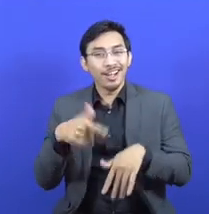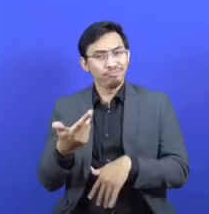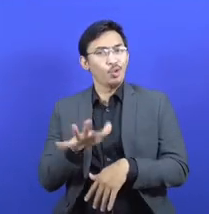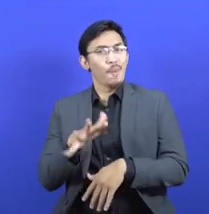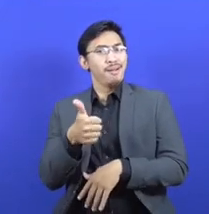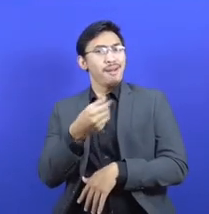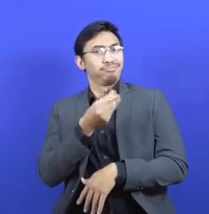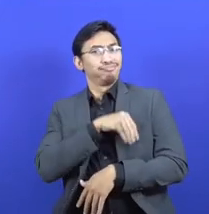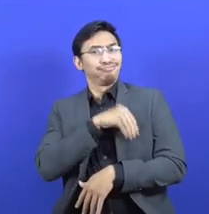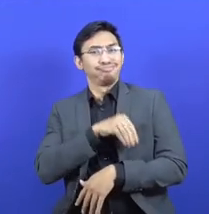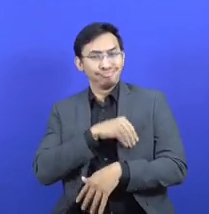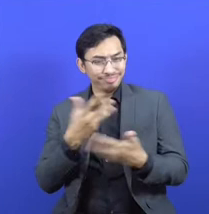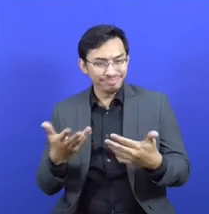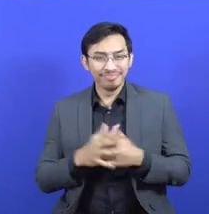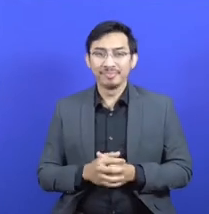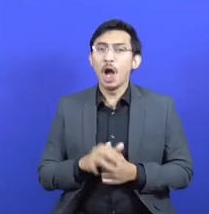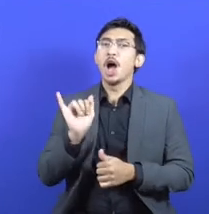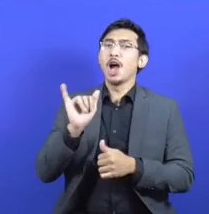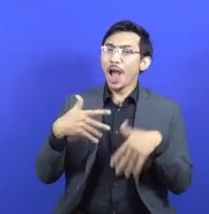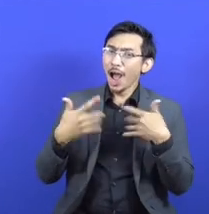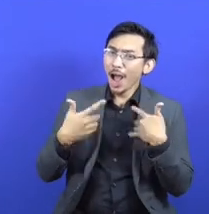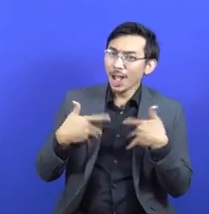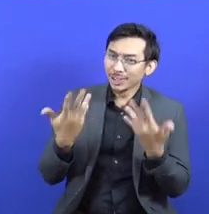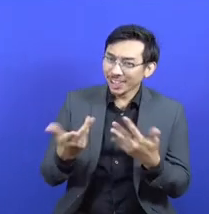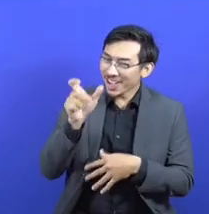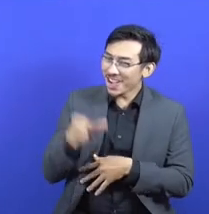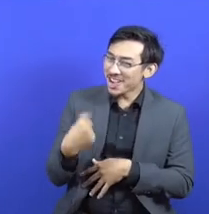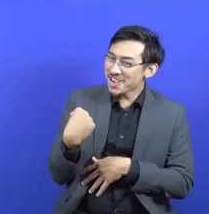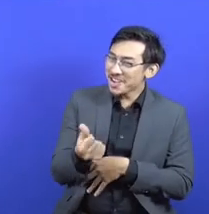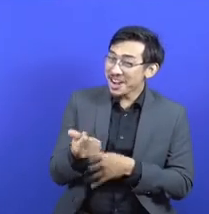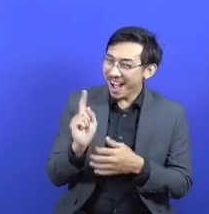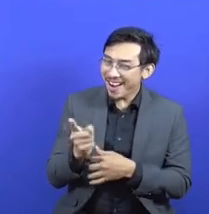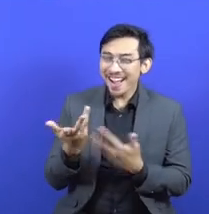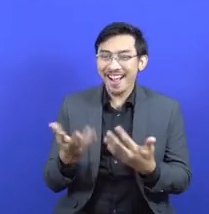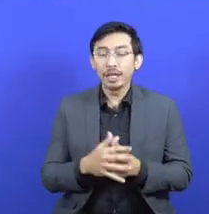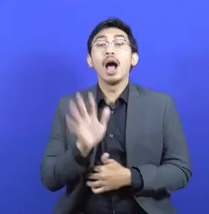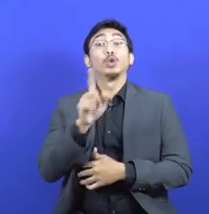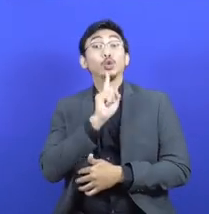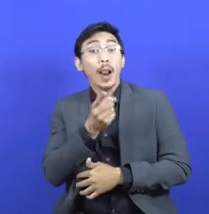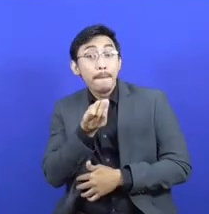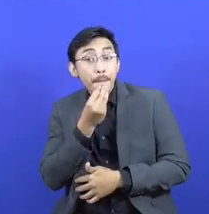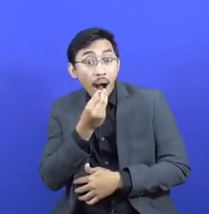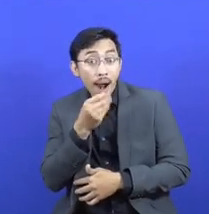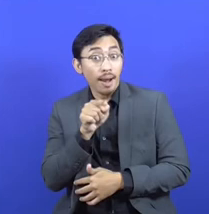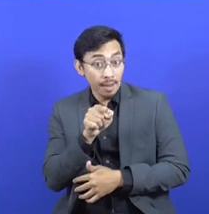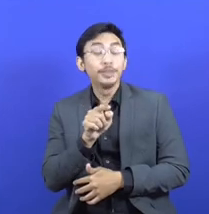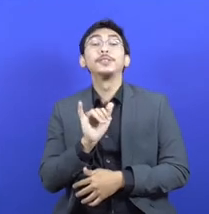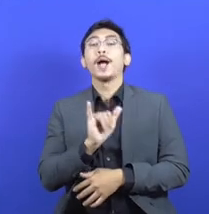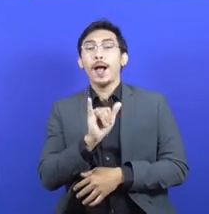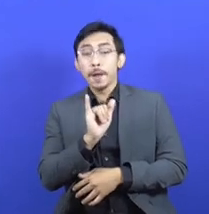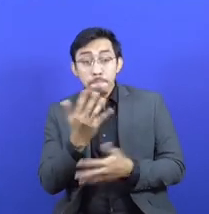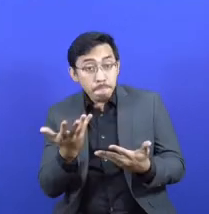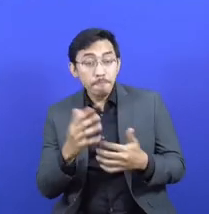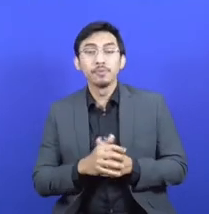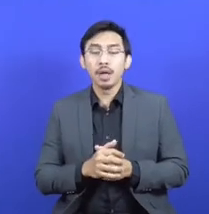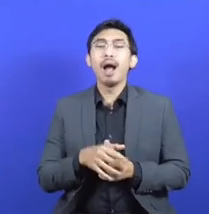sambal aja. Lumayan buat masukan. Ya, asik juga sih ya kalau udah punya pelanggan. Ngomongin